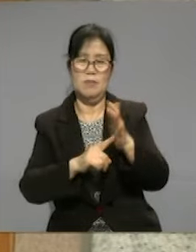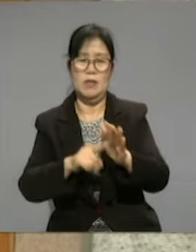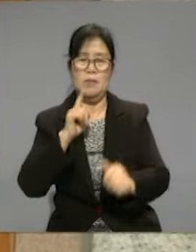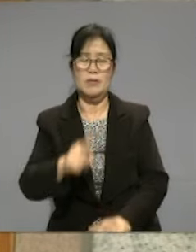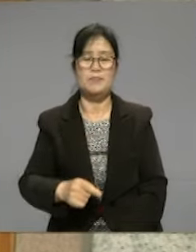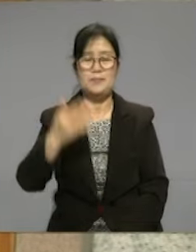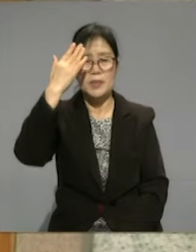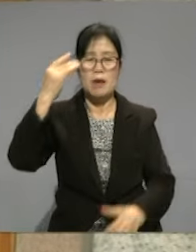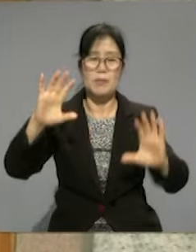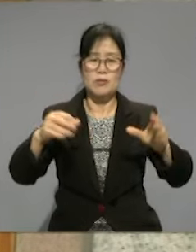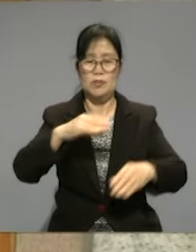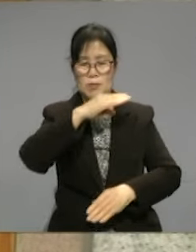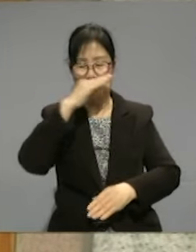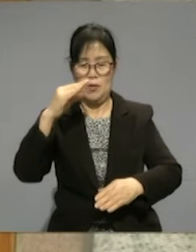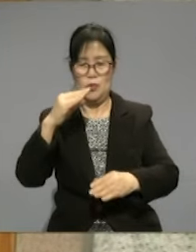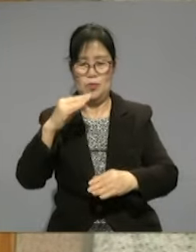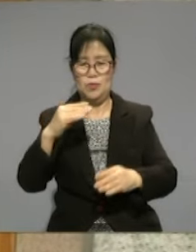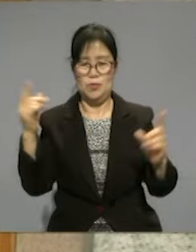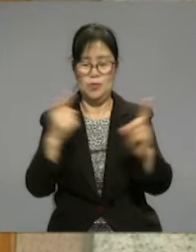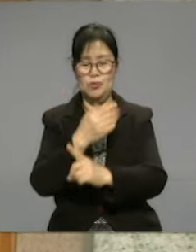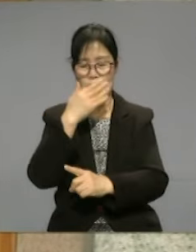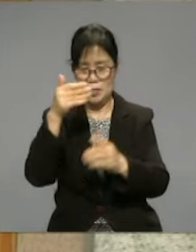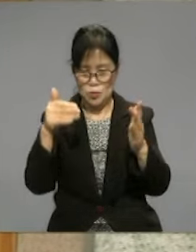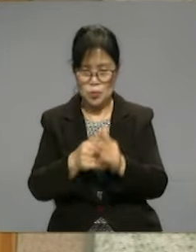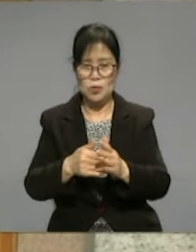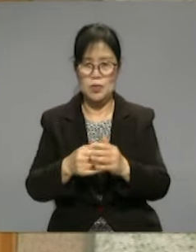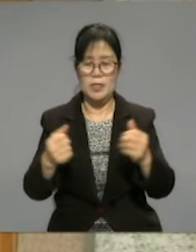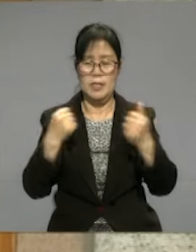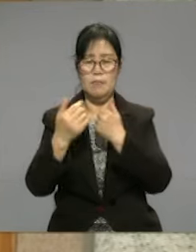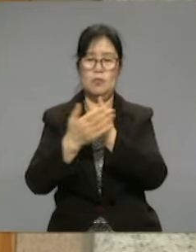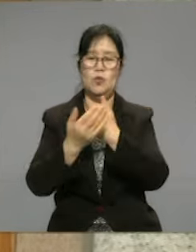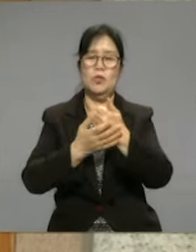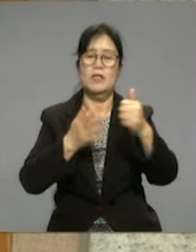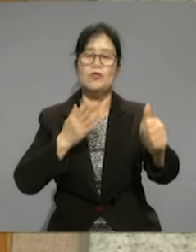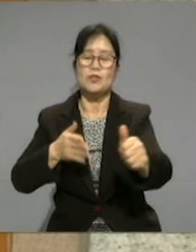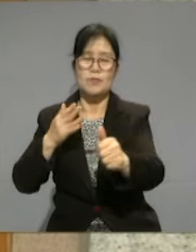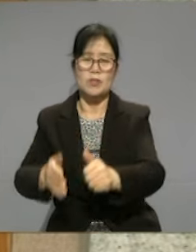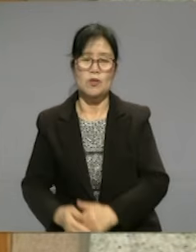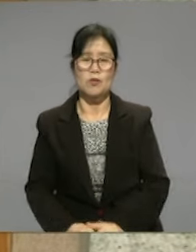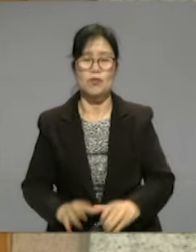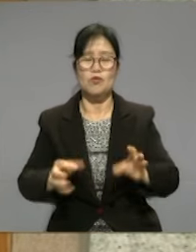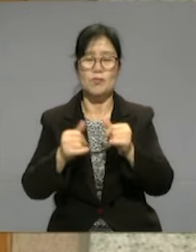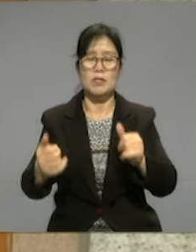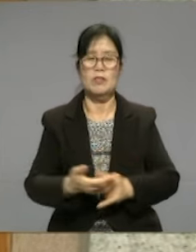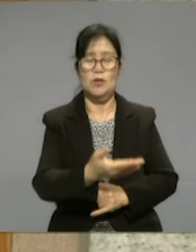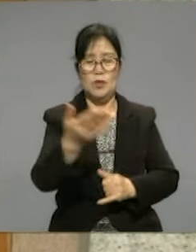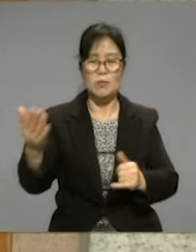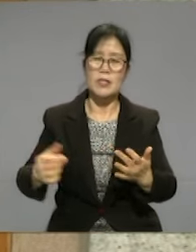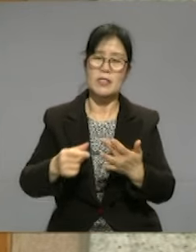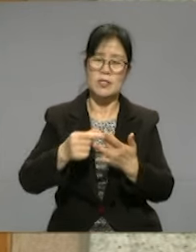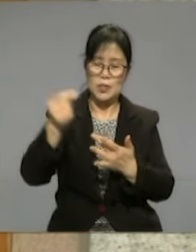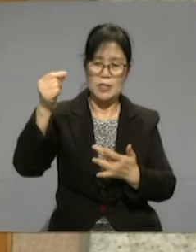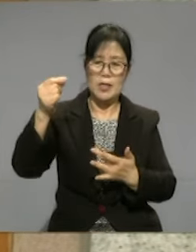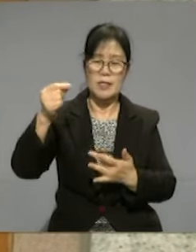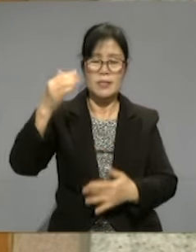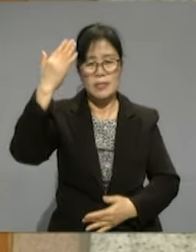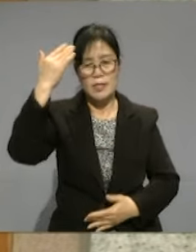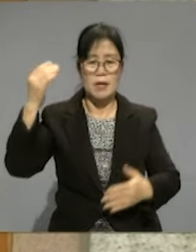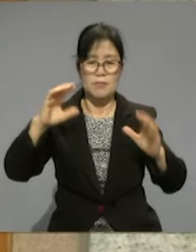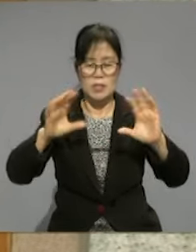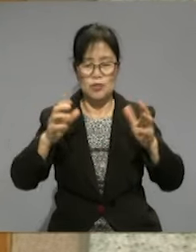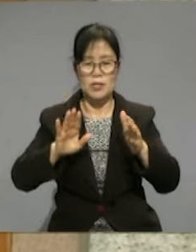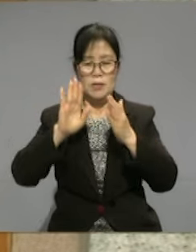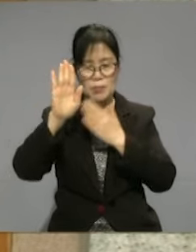대한민국을 바로 잡을 수 있도록 어 힘을 모아 주시기 바랍니다 국민 여러분들 선택이